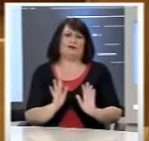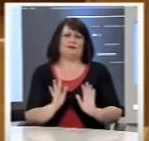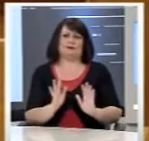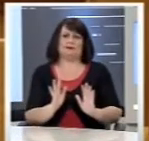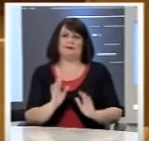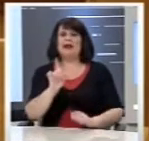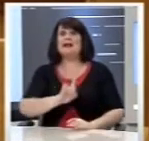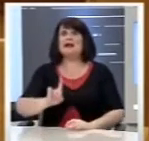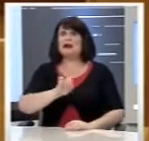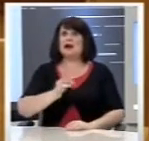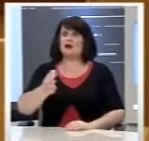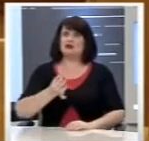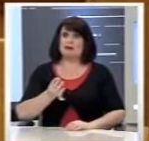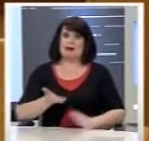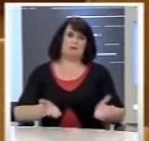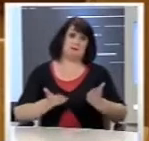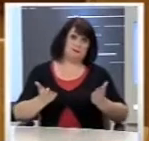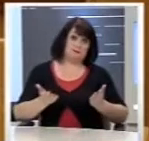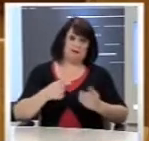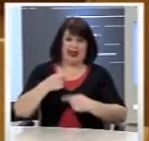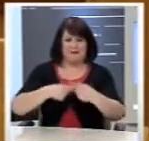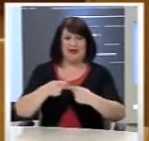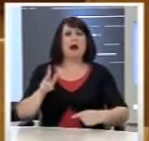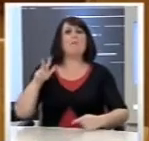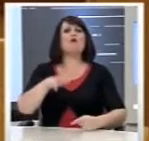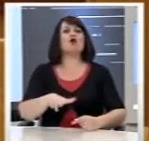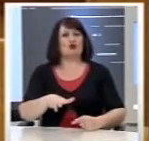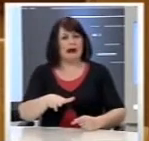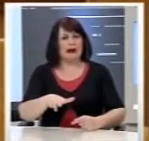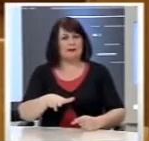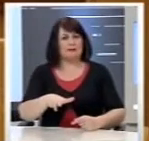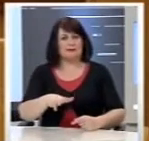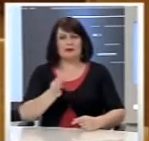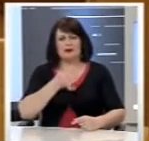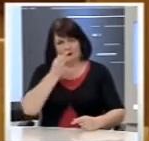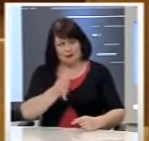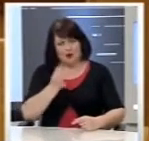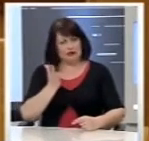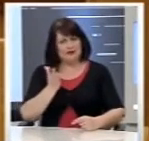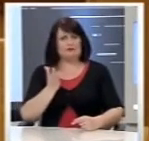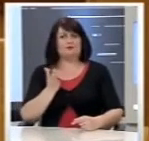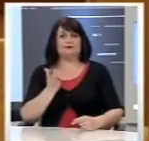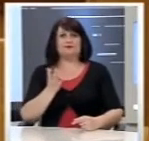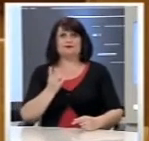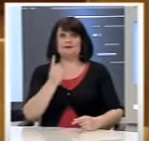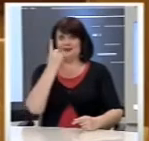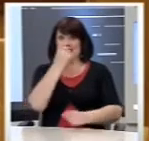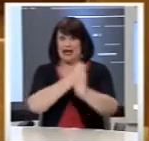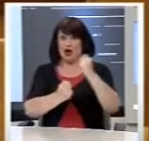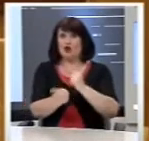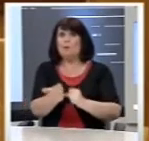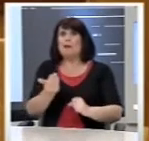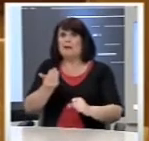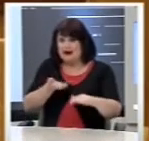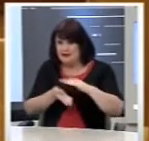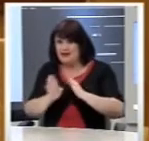κύριος Μητσοτάκης έκανε αναφορά στην εμπειρία της Πορτογαλίας, να πω εδώ απλώς ότι ένα χρόνο πριν η Πορτογαλία βγει από